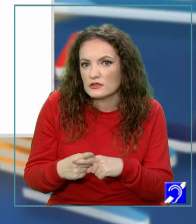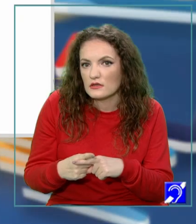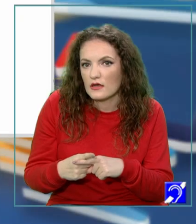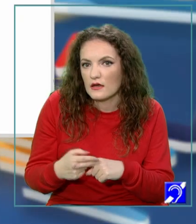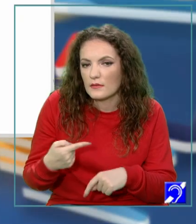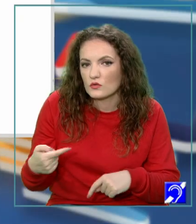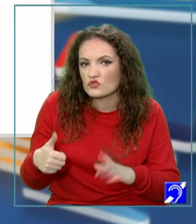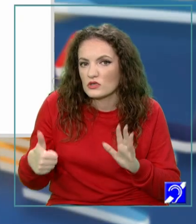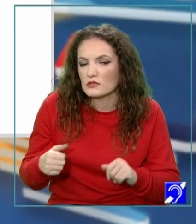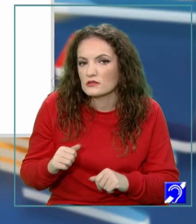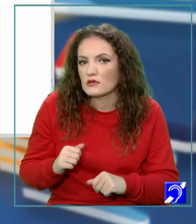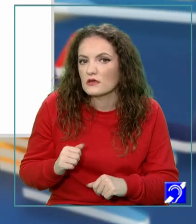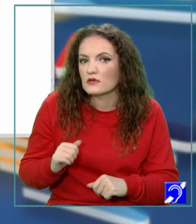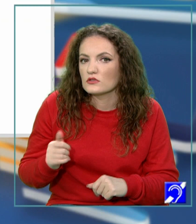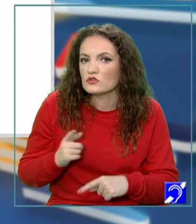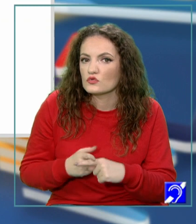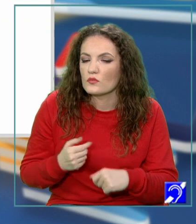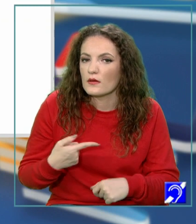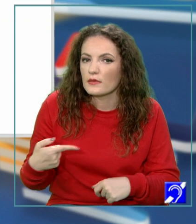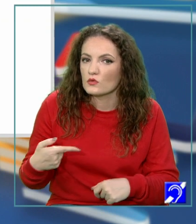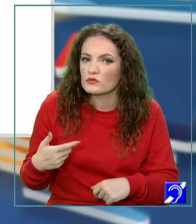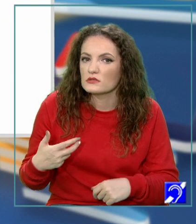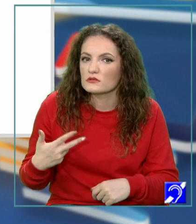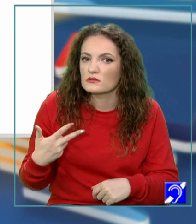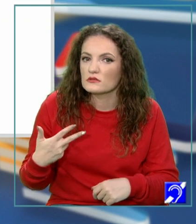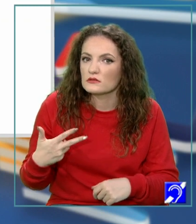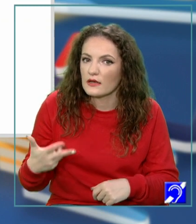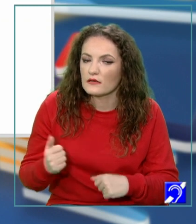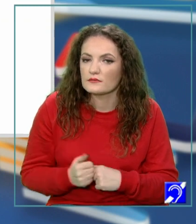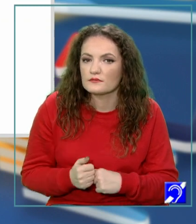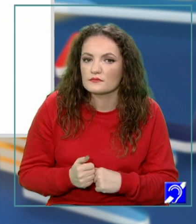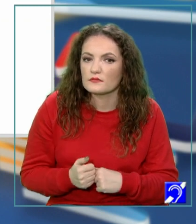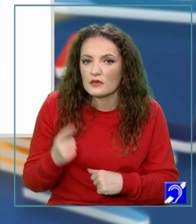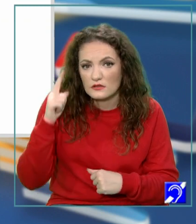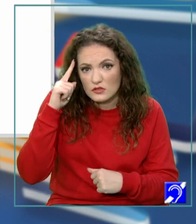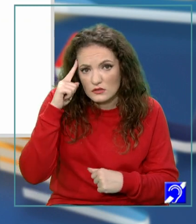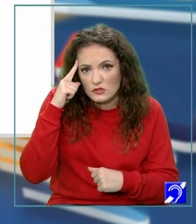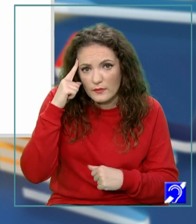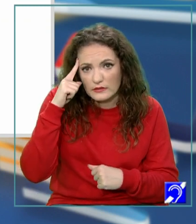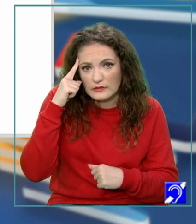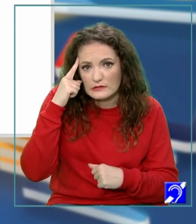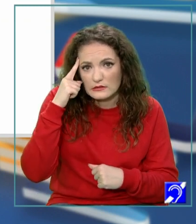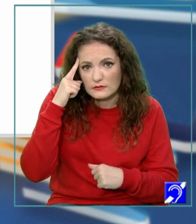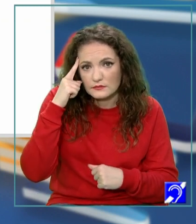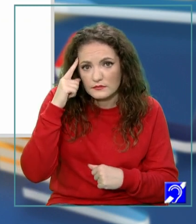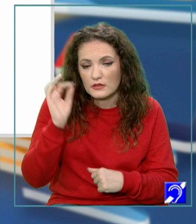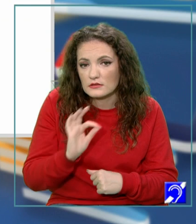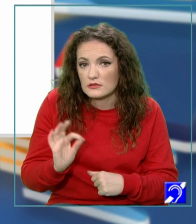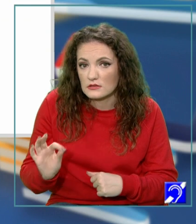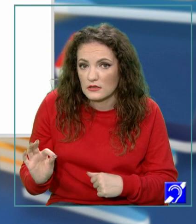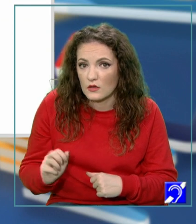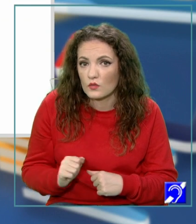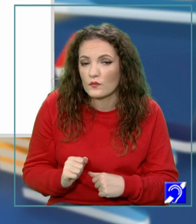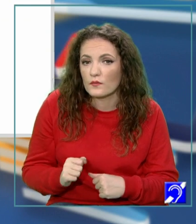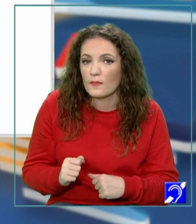3. Și voi obține minus 3 plus 2 fac minus 6 și minus 3 plus 2 fac minus 1. Deci voi rescrie x